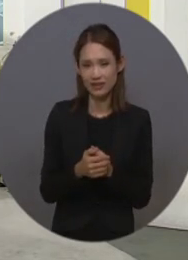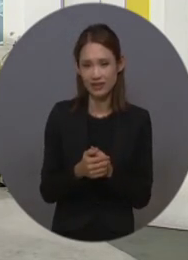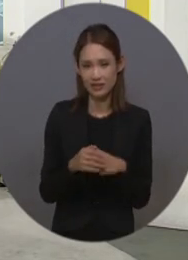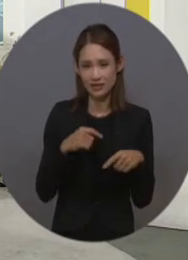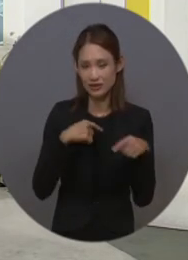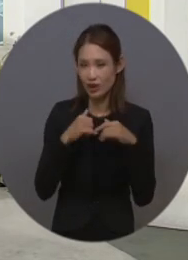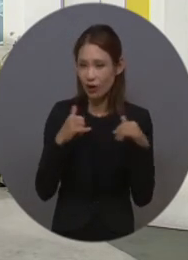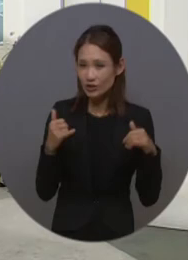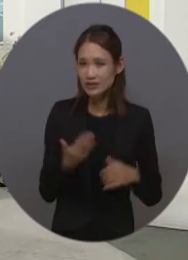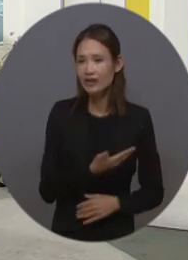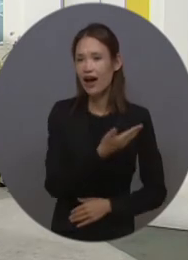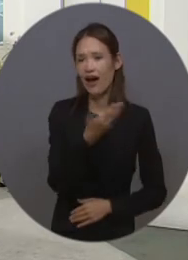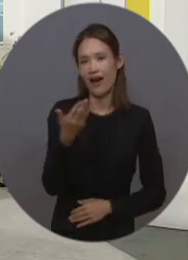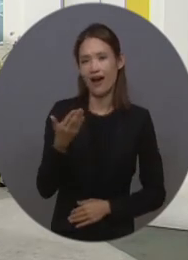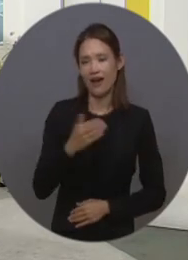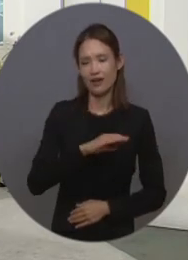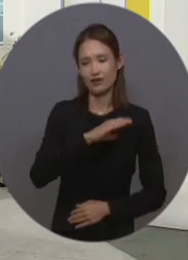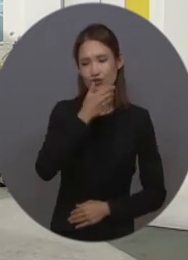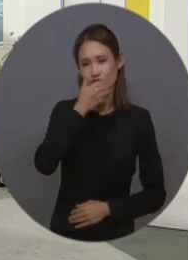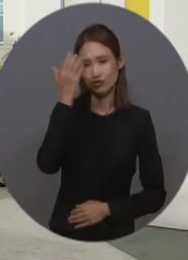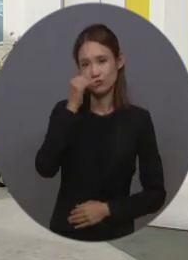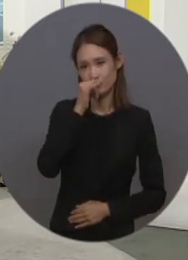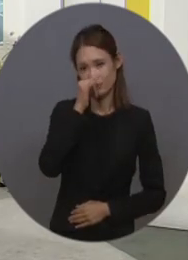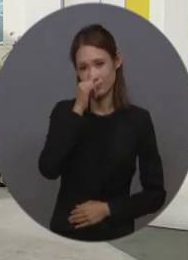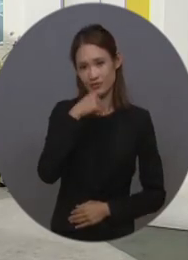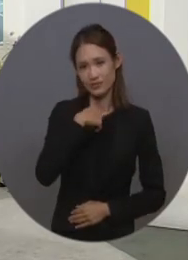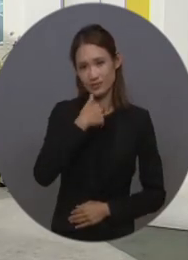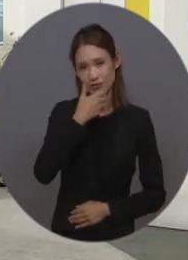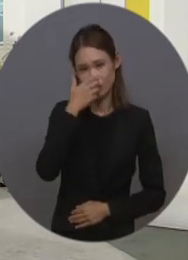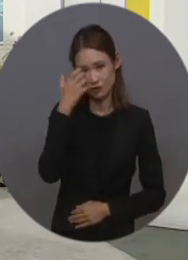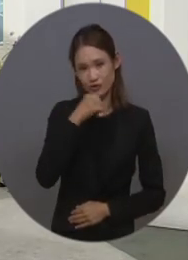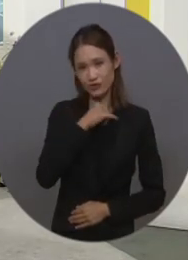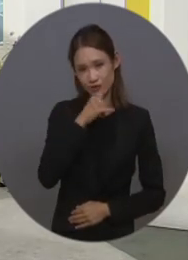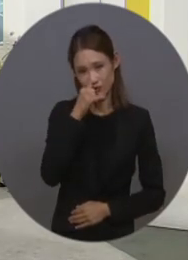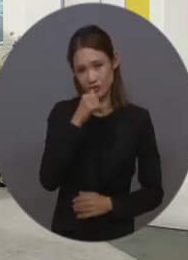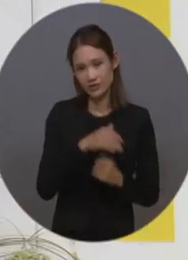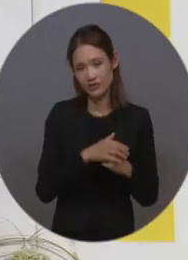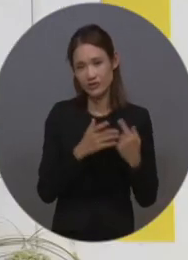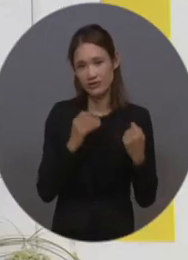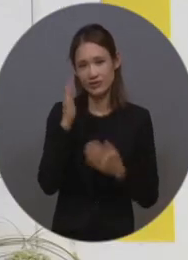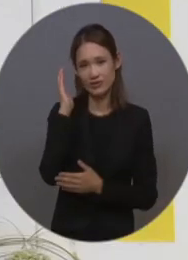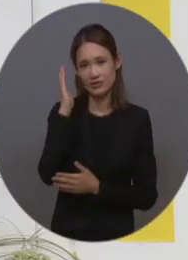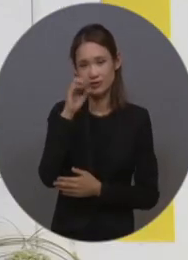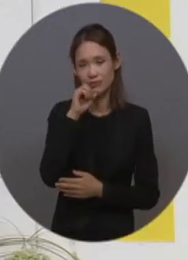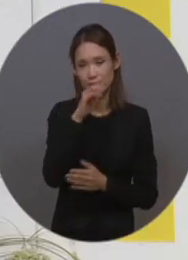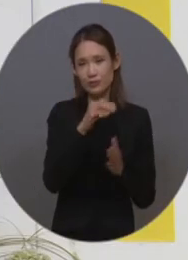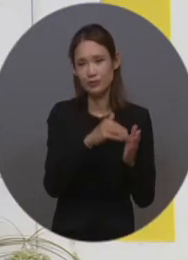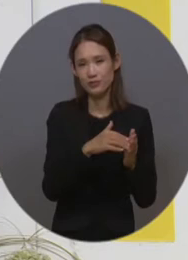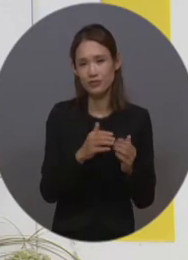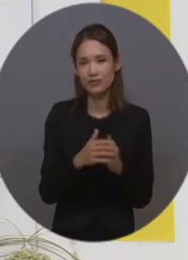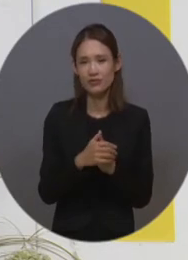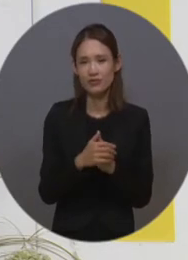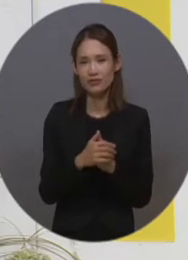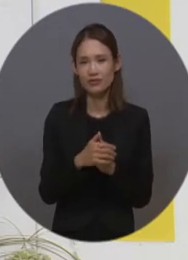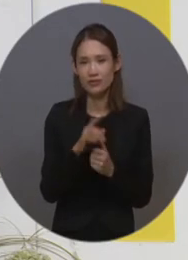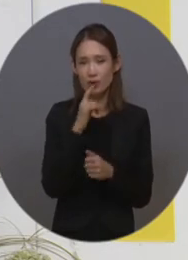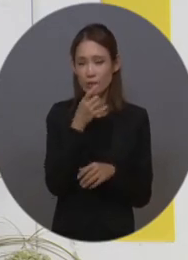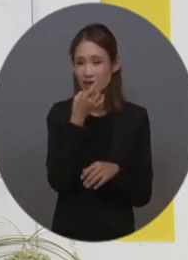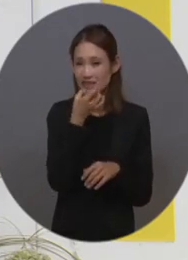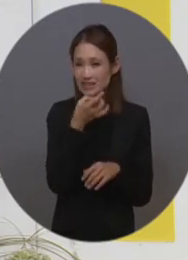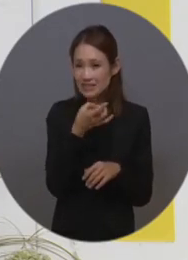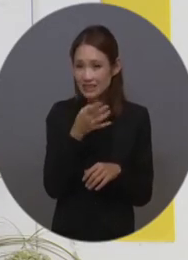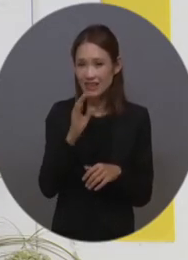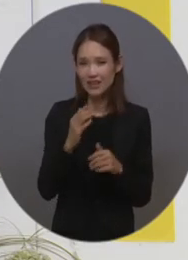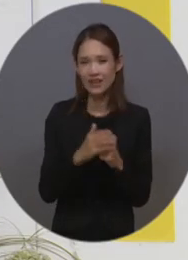뭐 정치인들이 다 꿈이 있지 않겠습니까? 네. 네. 저도 꿈이 있었고요. 그래서 네. 얘기를 했는데 이게 말이 씨가 된다고요.